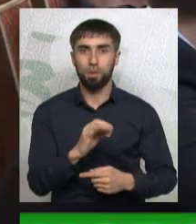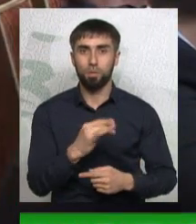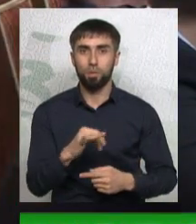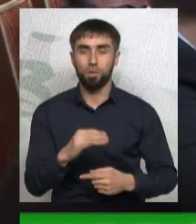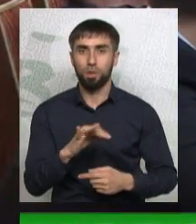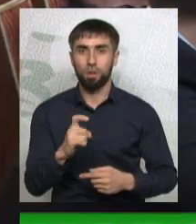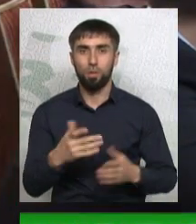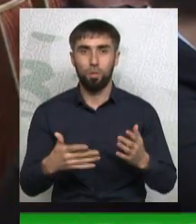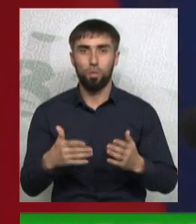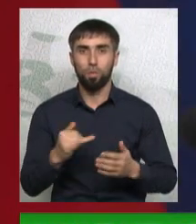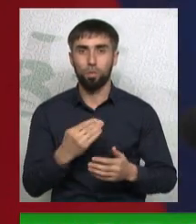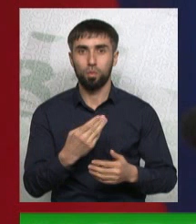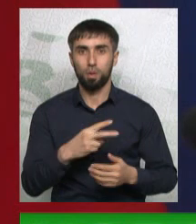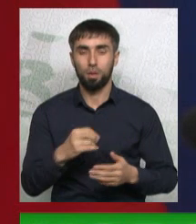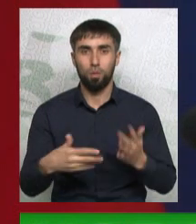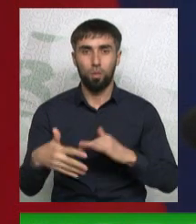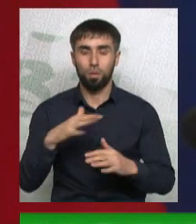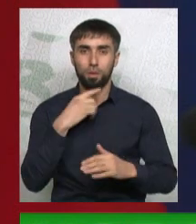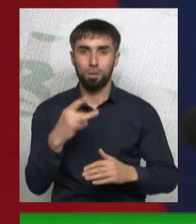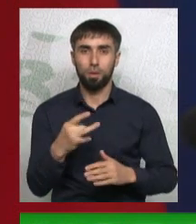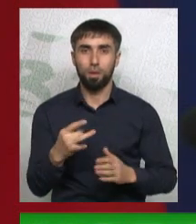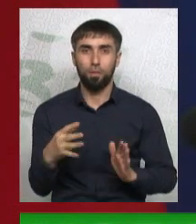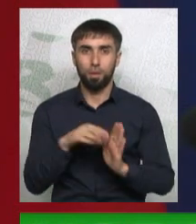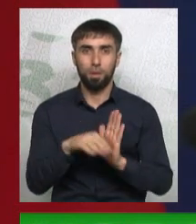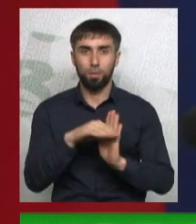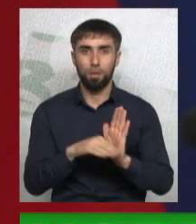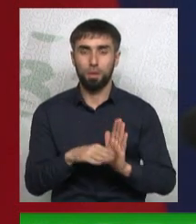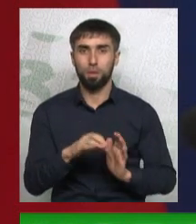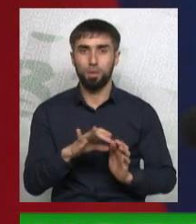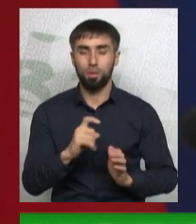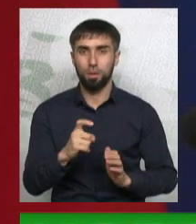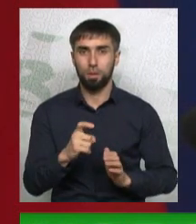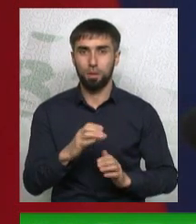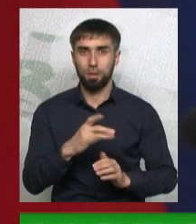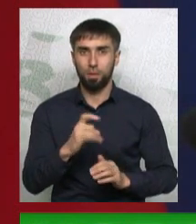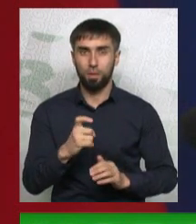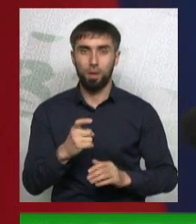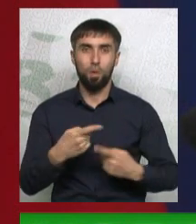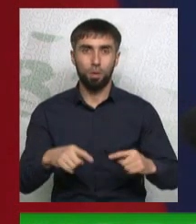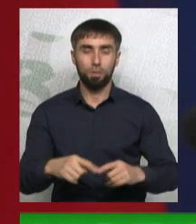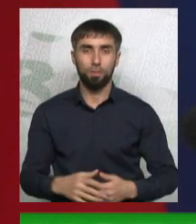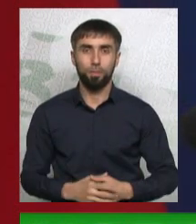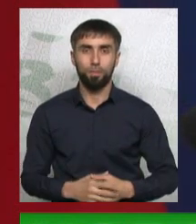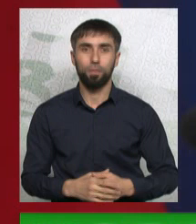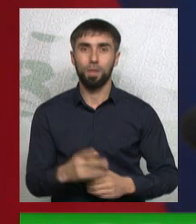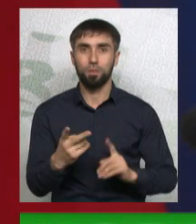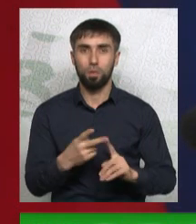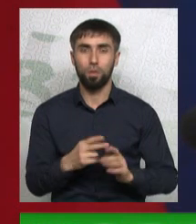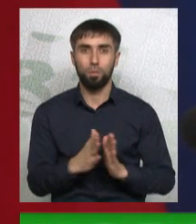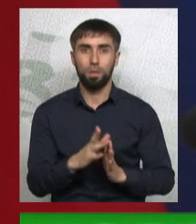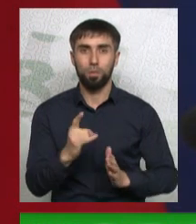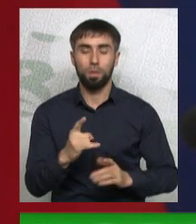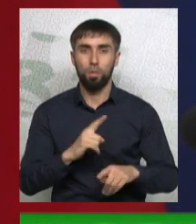Жирасского ущелья Горной Ингушетии в инвестиционные программы территориальных сетевых организаций. Второе, просил